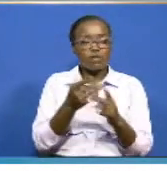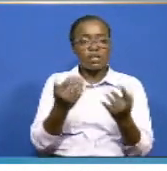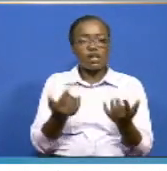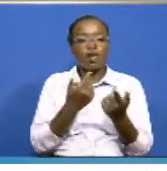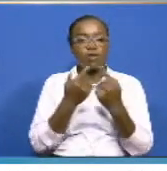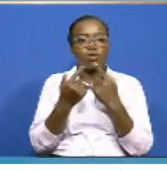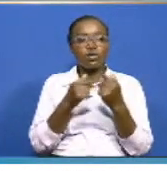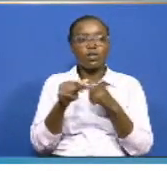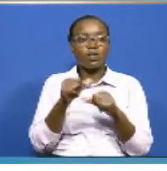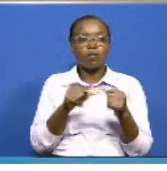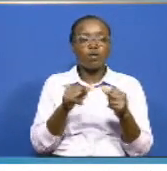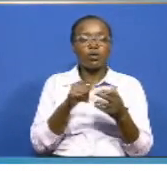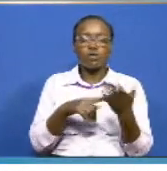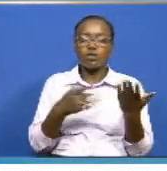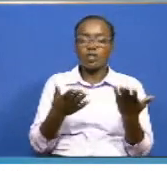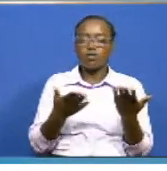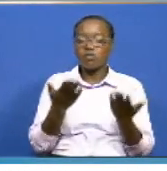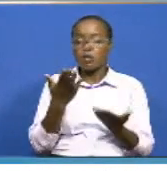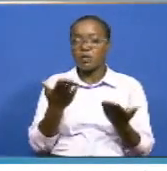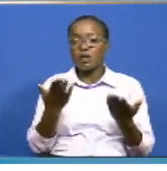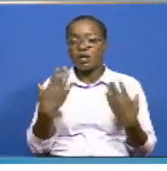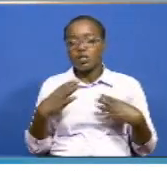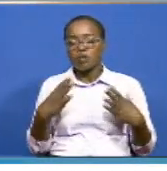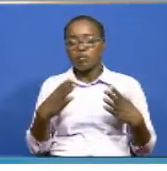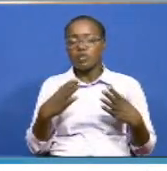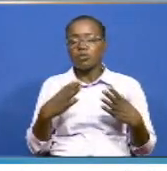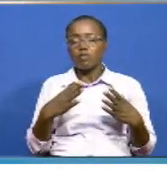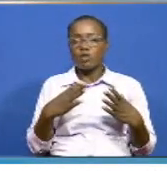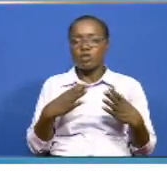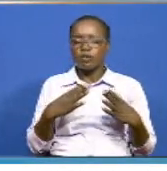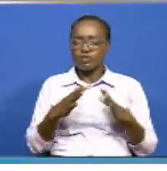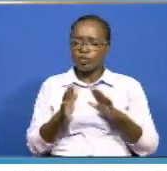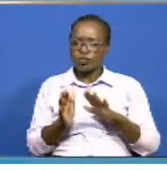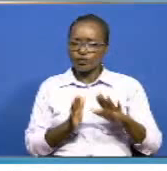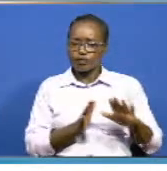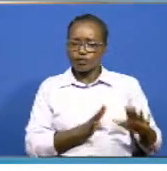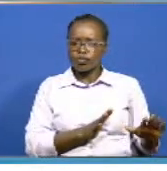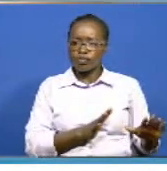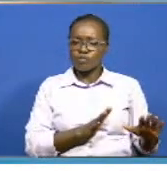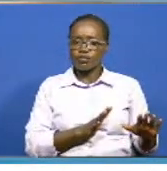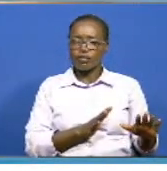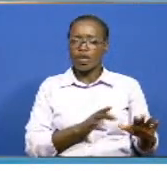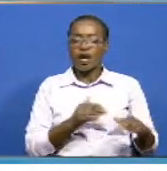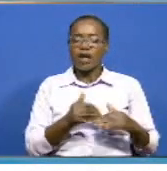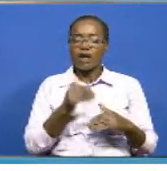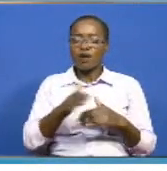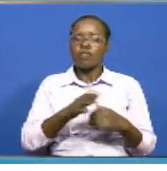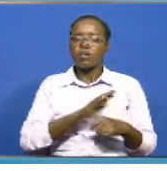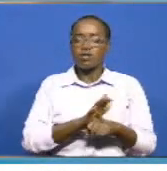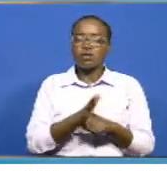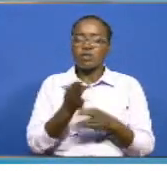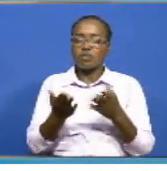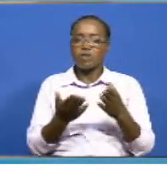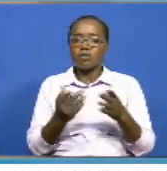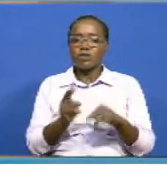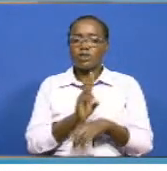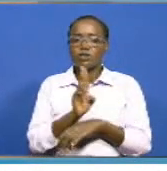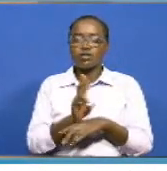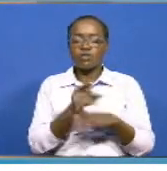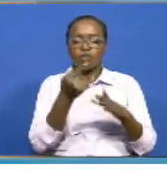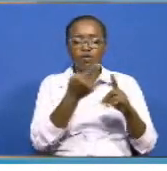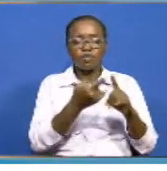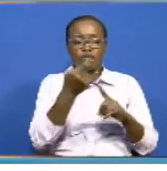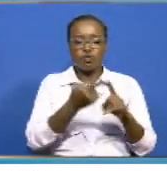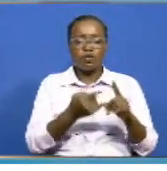kuhusu kile ambacho pengine watu hawastahili kutelekeza hata baada ya janga, pengine matumizi ya Zoom.